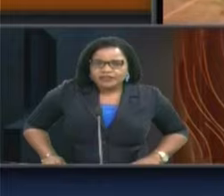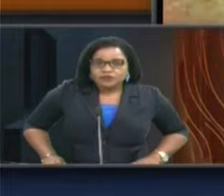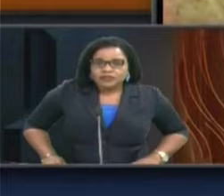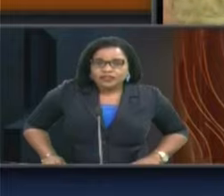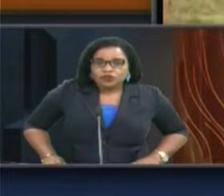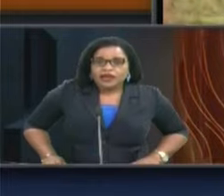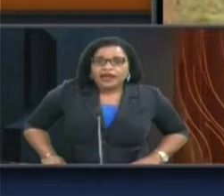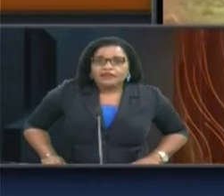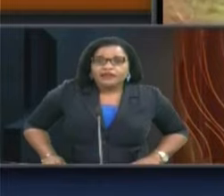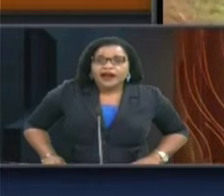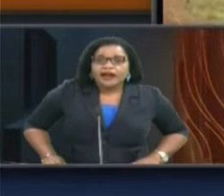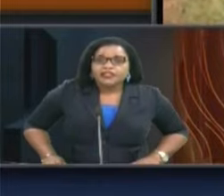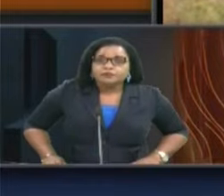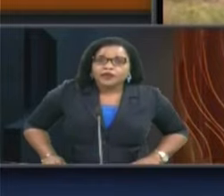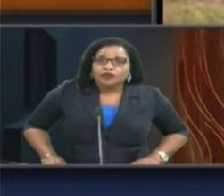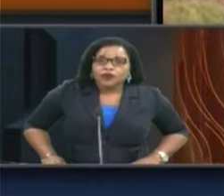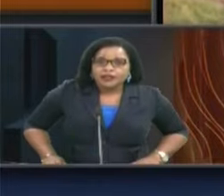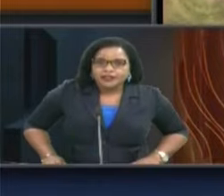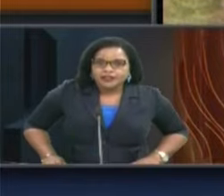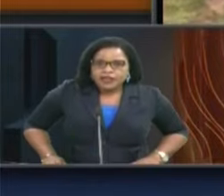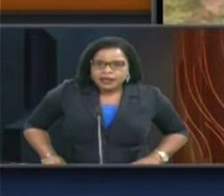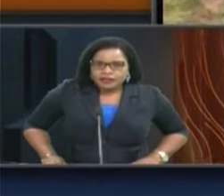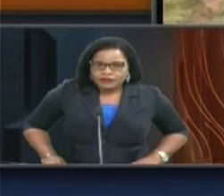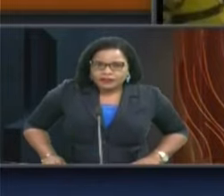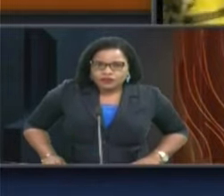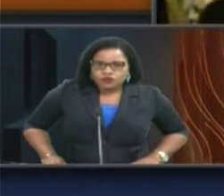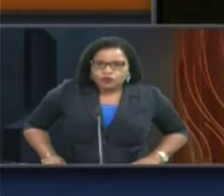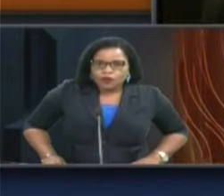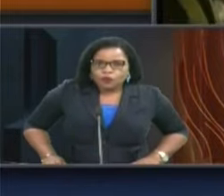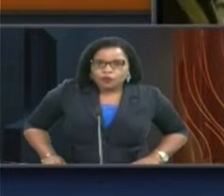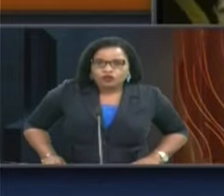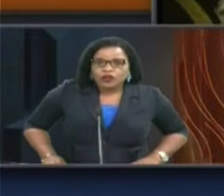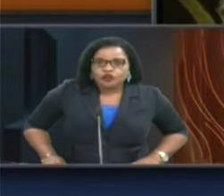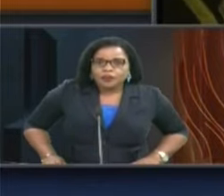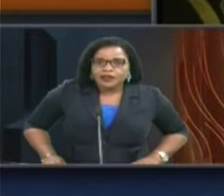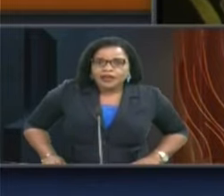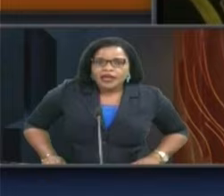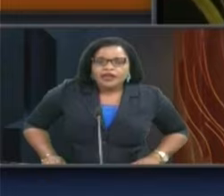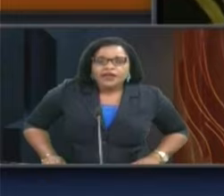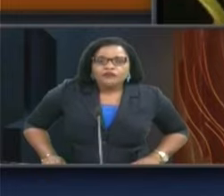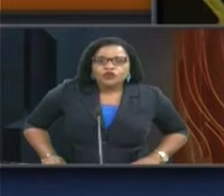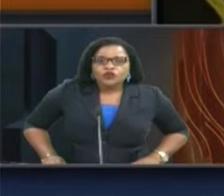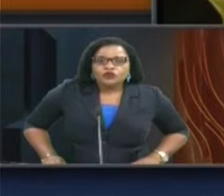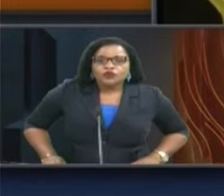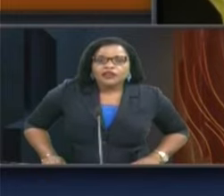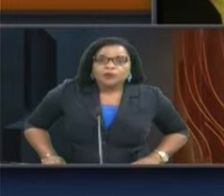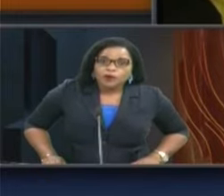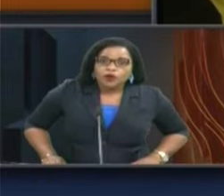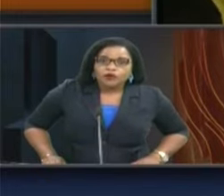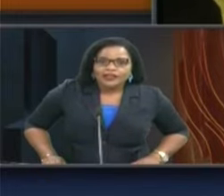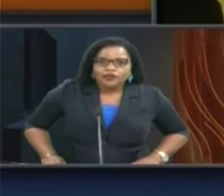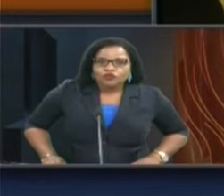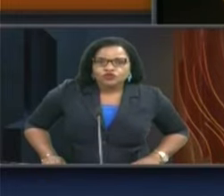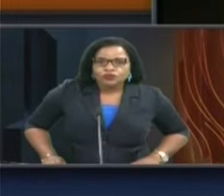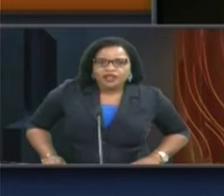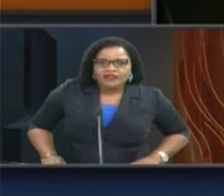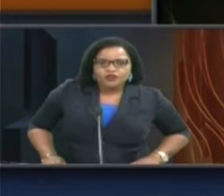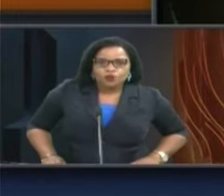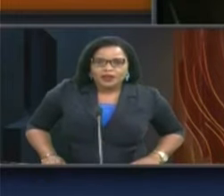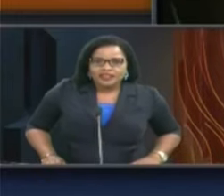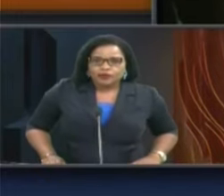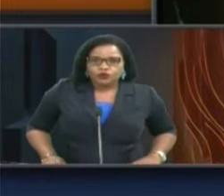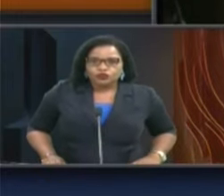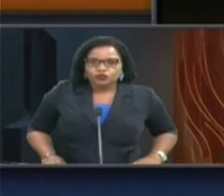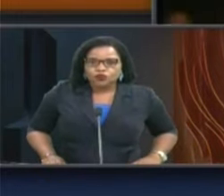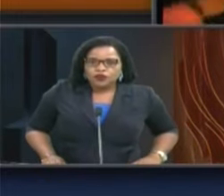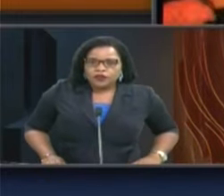conseil d'administration de la RVA inspecte ainsi les infrastructures aéroportuaires du pays. Il a vu le niveau d'élabrement et les conditions de travail sur